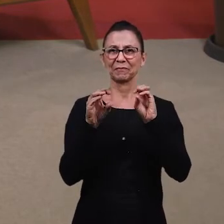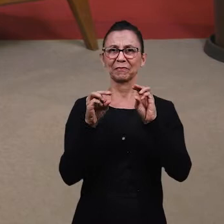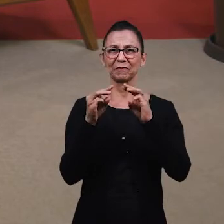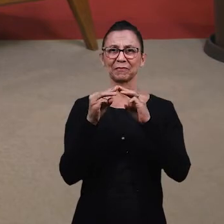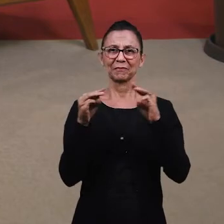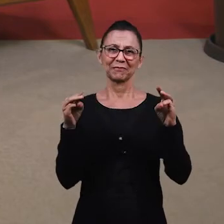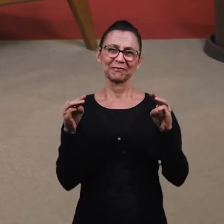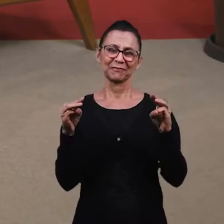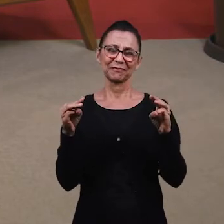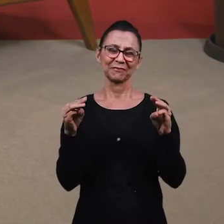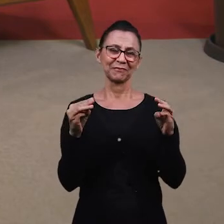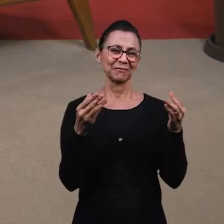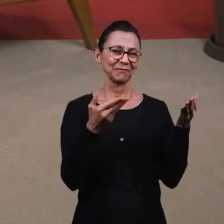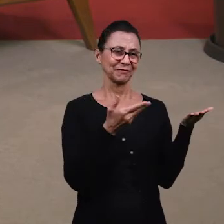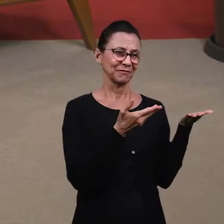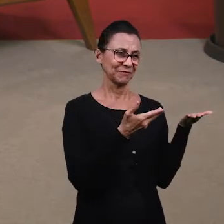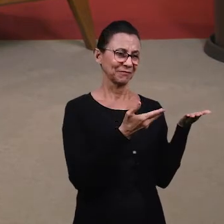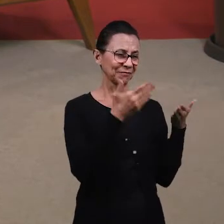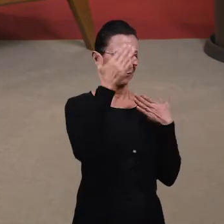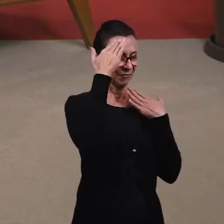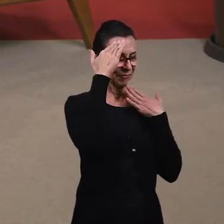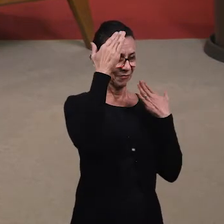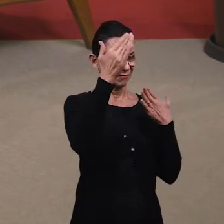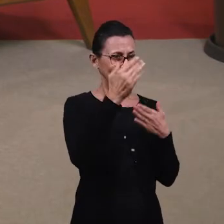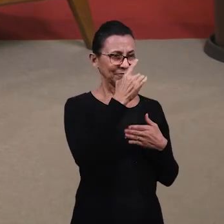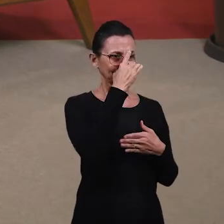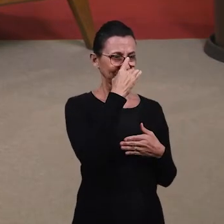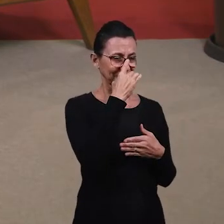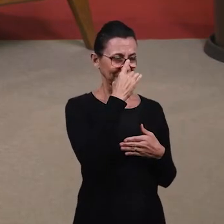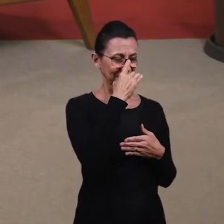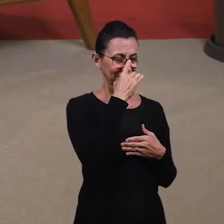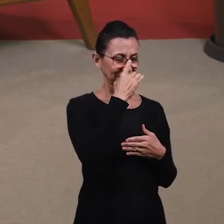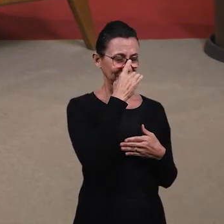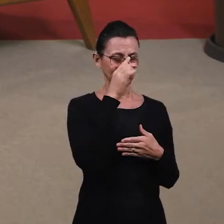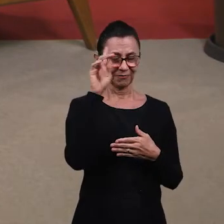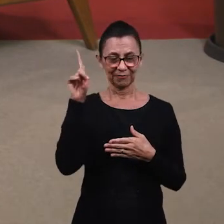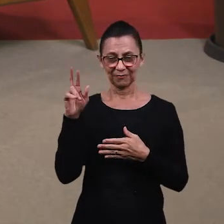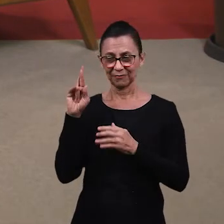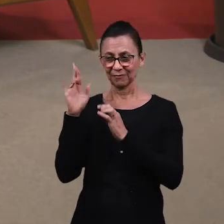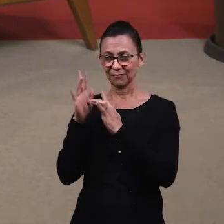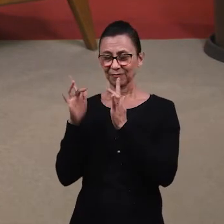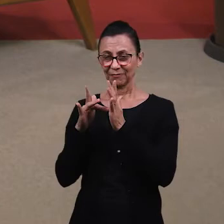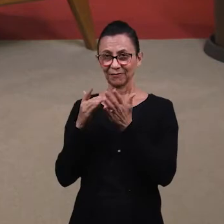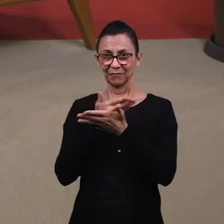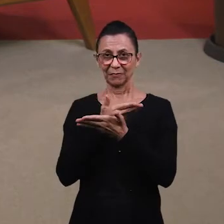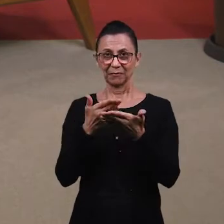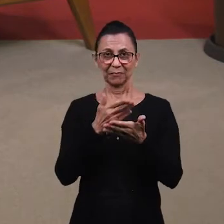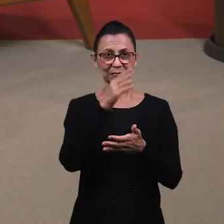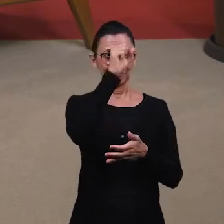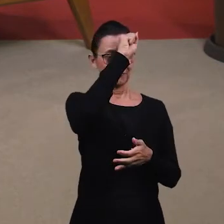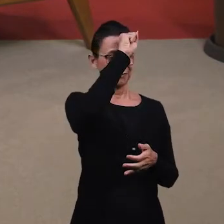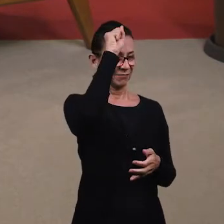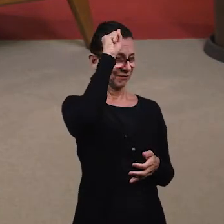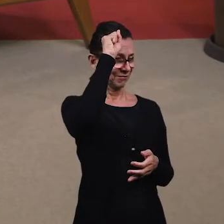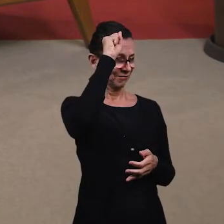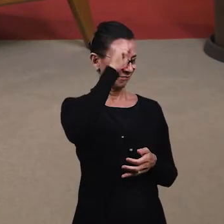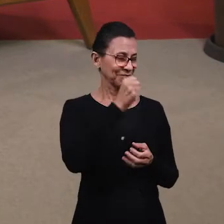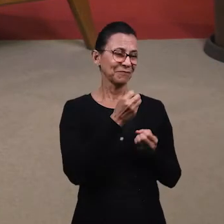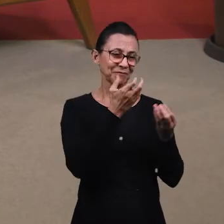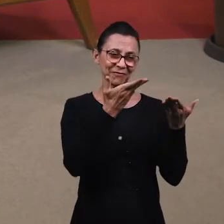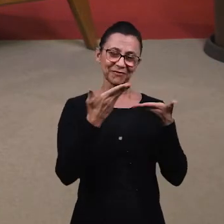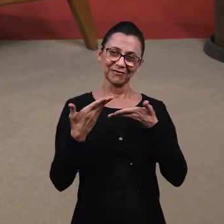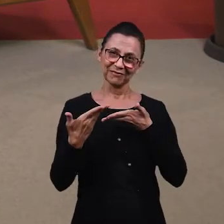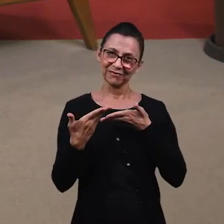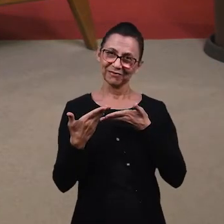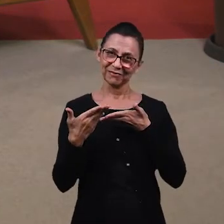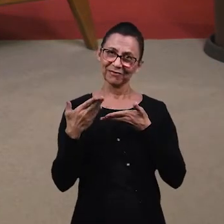cette programmation, leçon du Manaïm. Daniel, merci beaucoup. La paix du Seigneur Jésus à tous. Sajour, soyez toujours